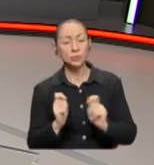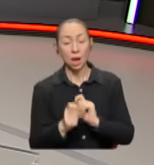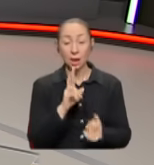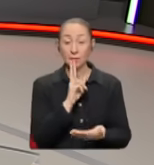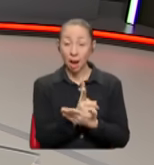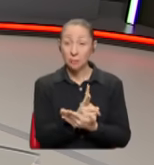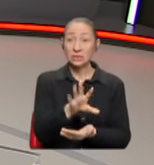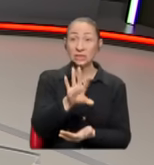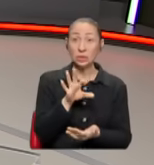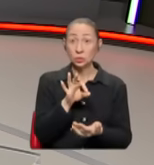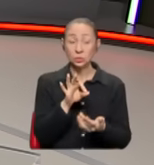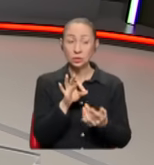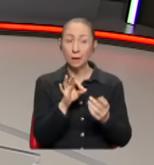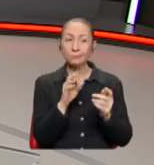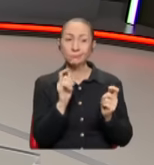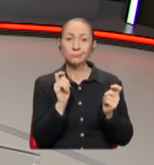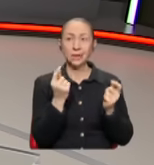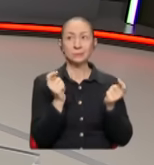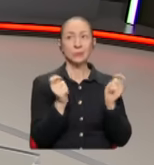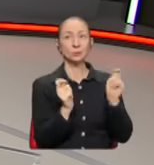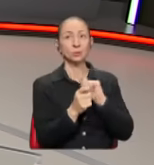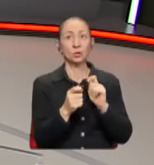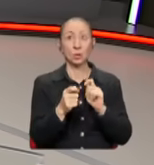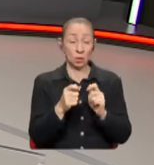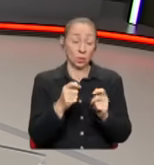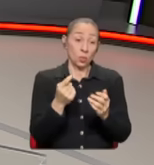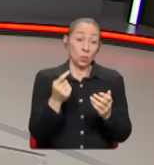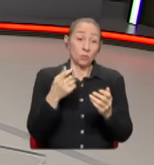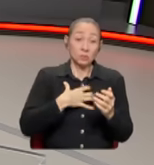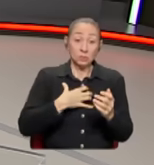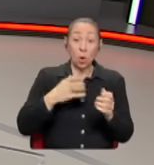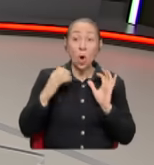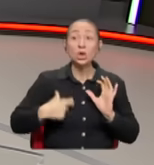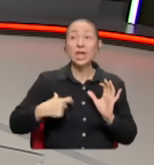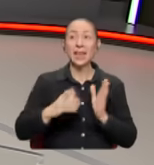Kararlarımızla tercihlerimizde de şekilleniyor. Kutsal kitaplarımızda da var bu.